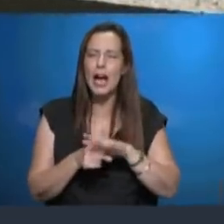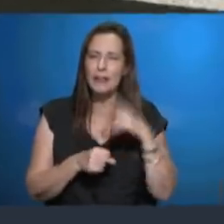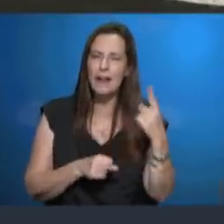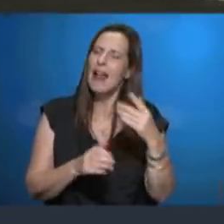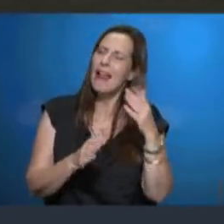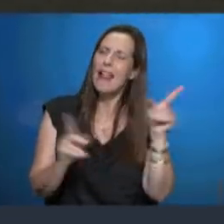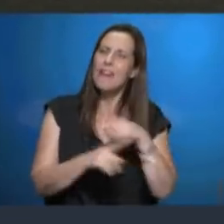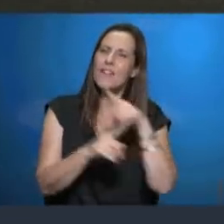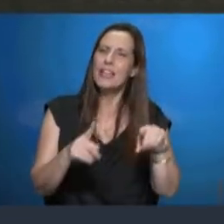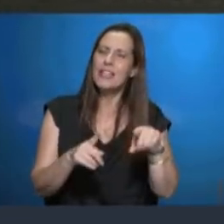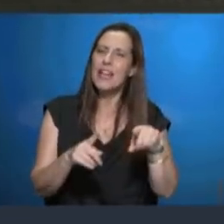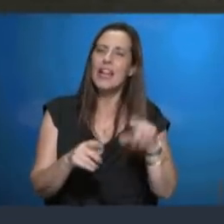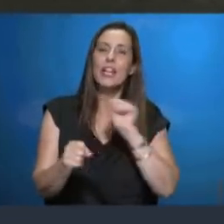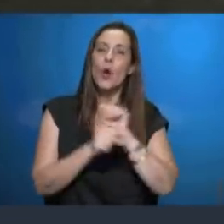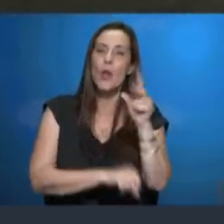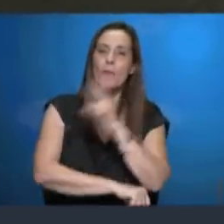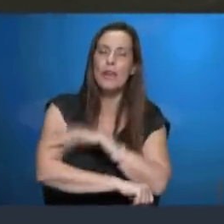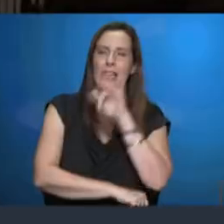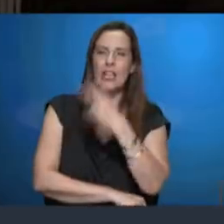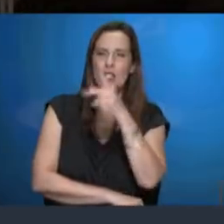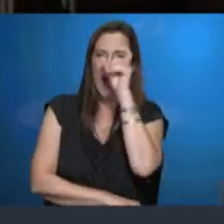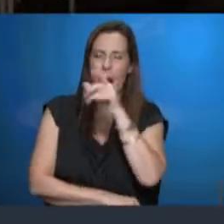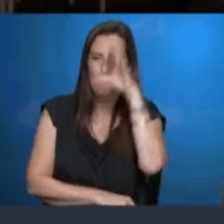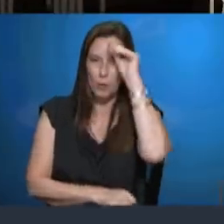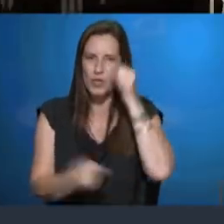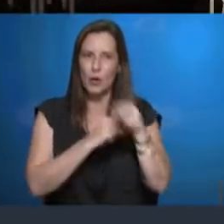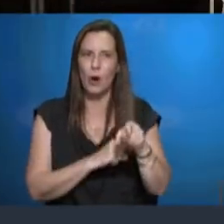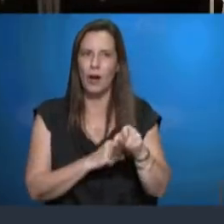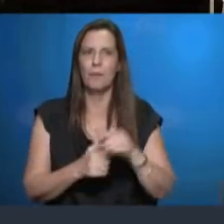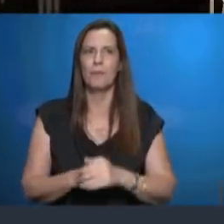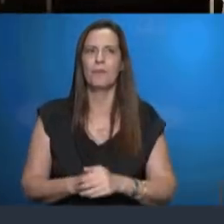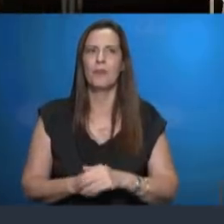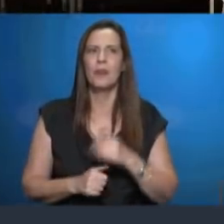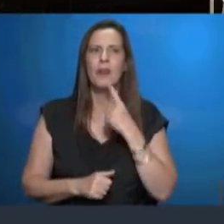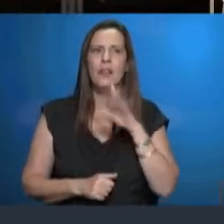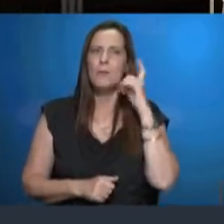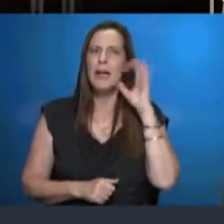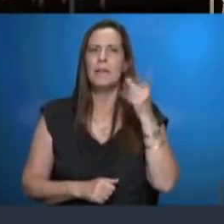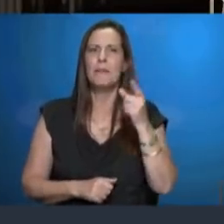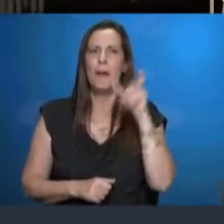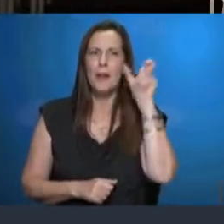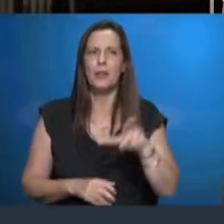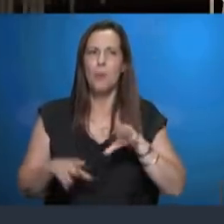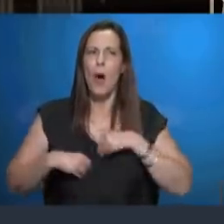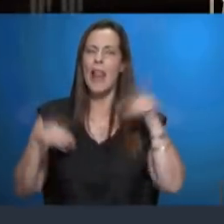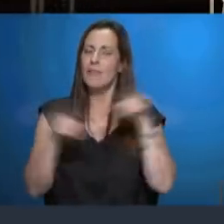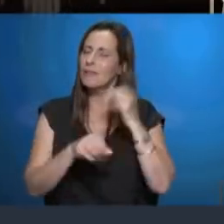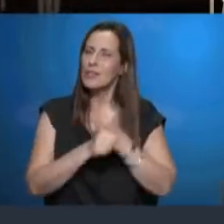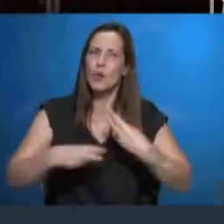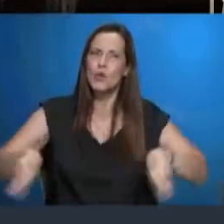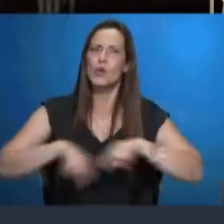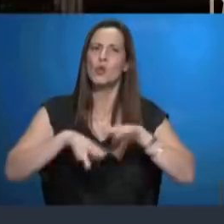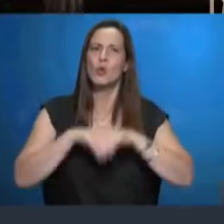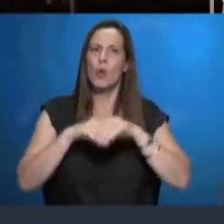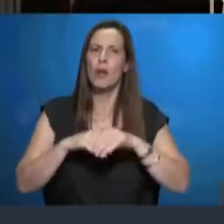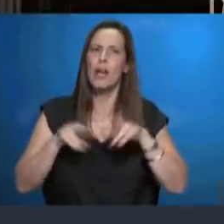לבטל תלונה שהגיש במשטרה נגד שני עמקים. אמר לי פוגע את החנת, שמה, ידבר עם הבן אדם, אם הוא יהיה מוכן לבטל ולעשות סולחה הדדית, אז זה לי